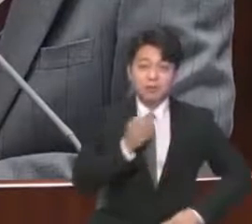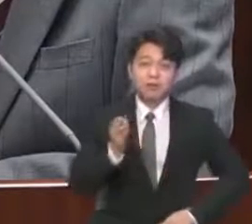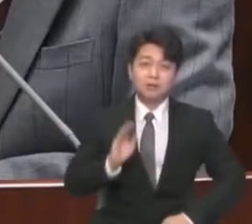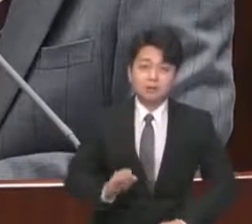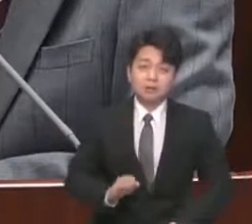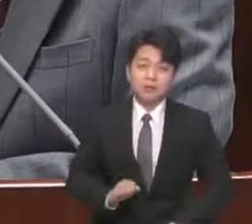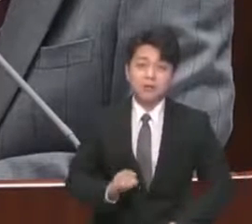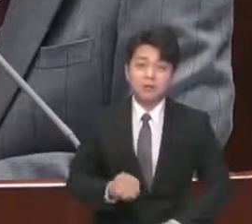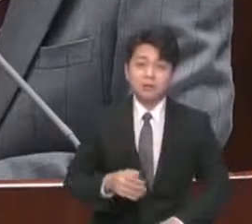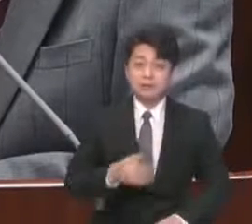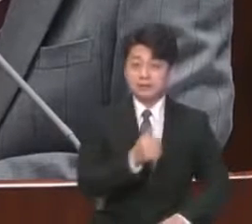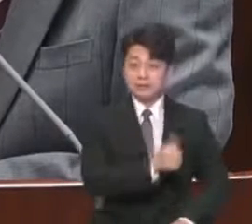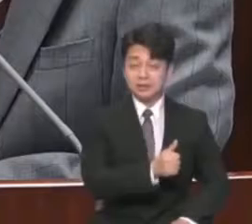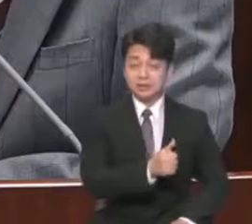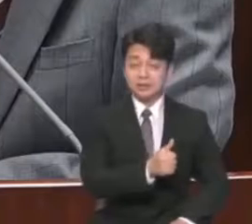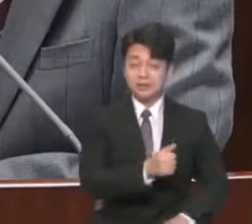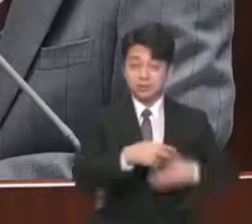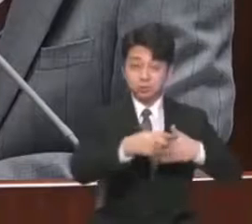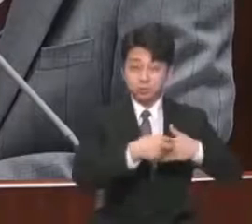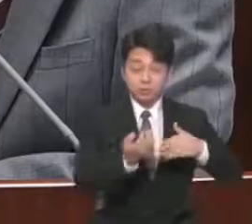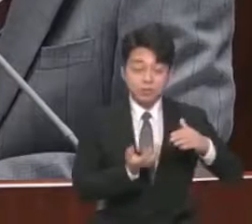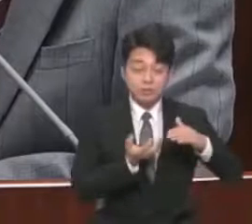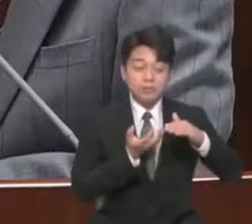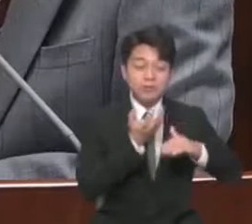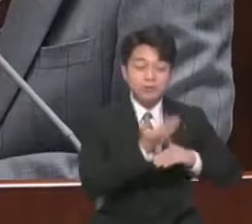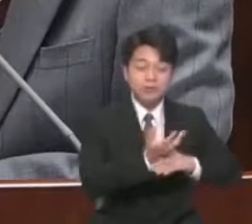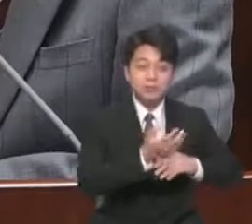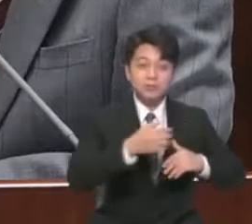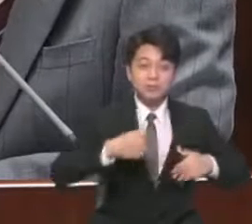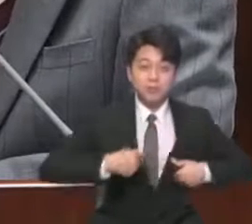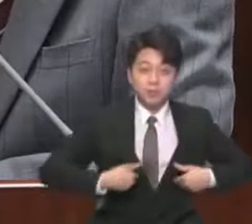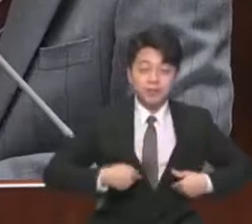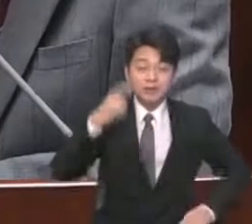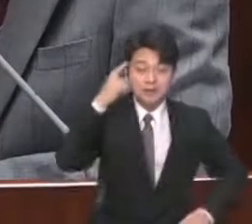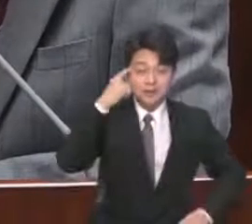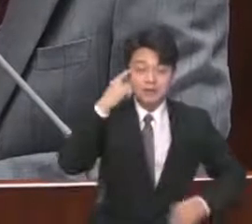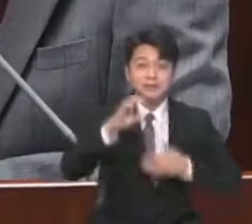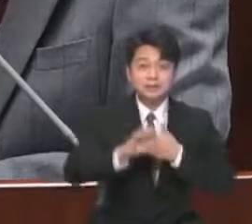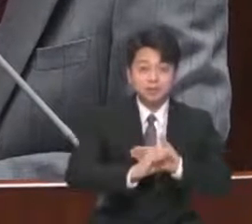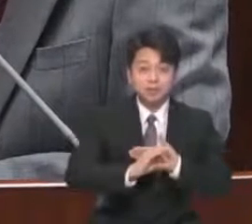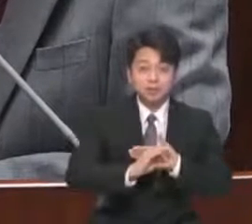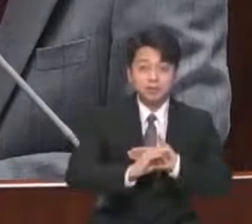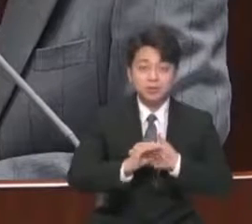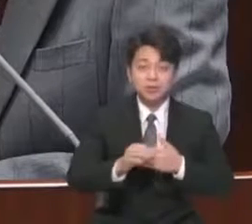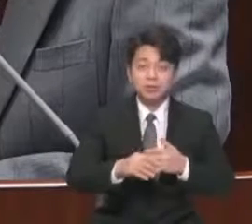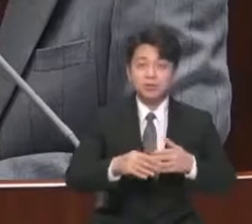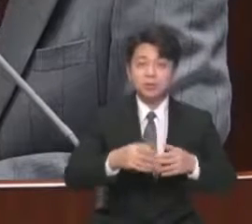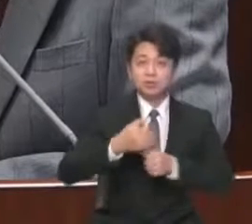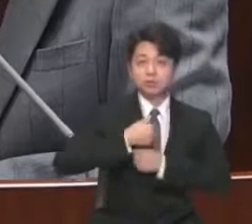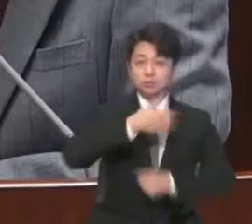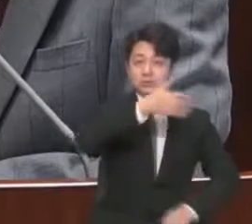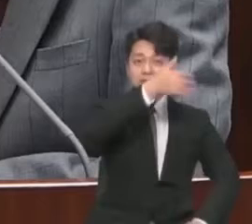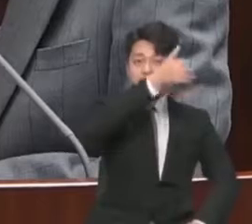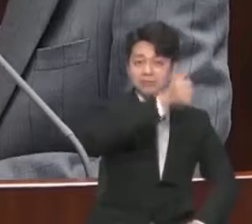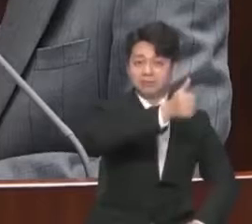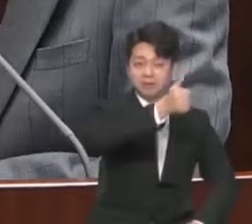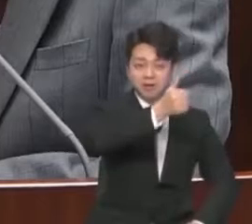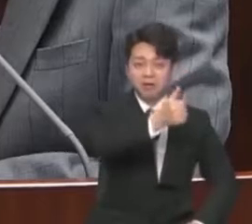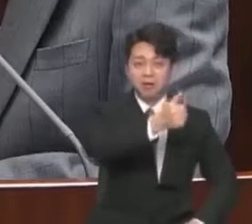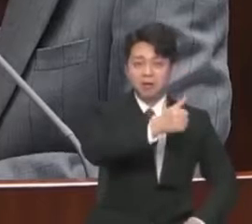심사를 거쳐서 해도 된다라고 판단했으면은 그 지휘관이 그렇게 생각을 해서 판단을 했을